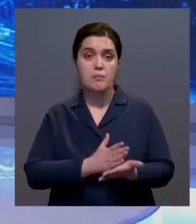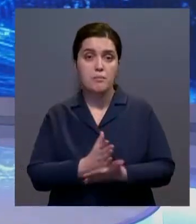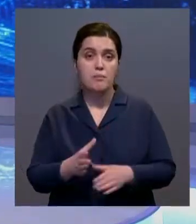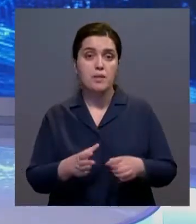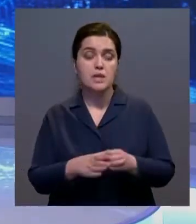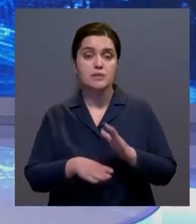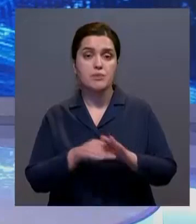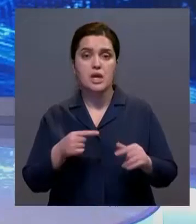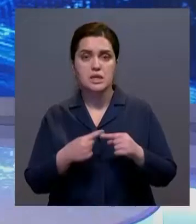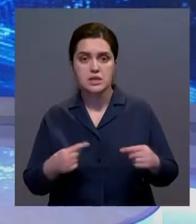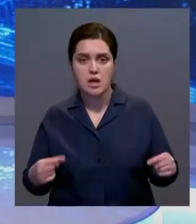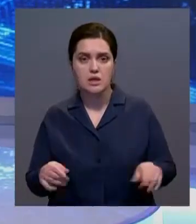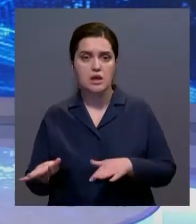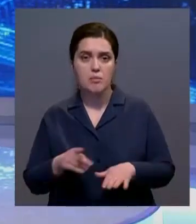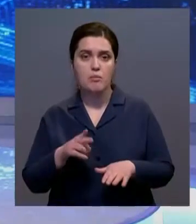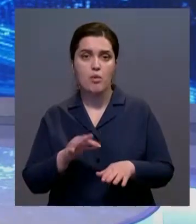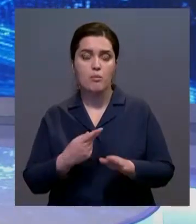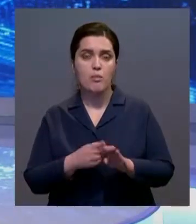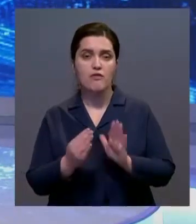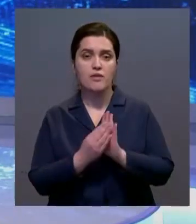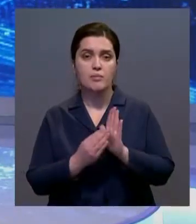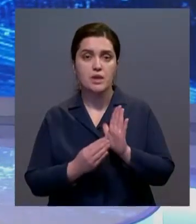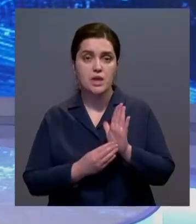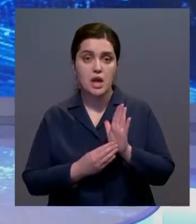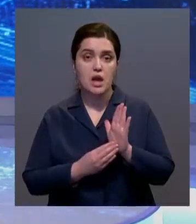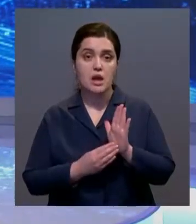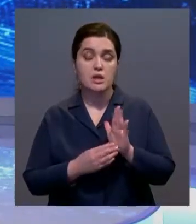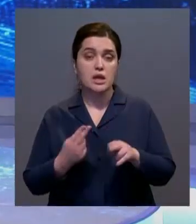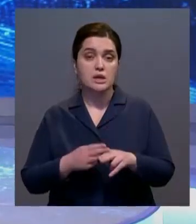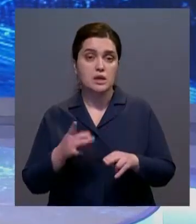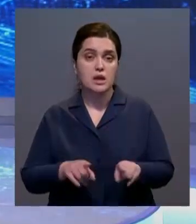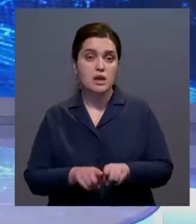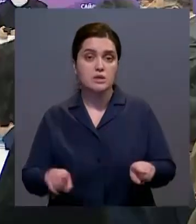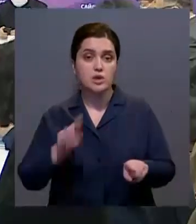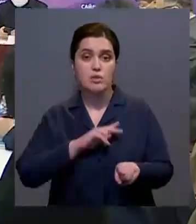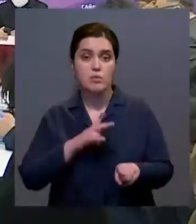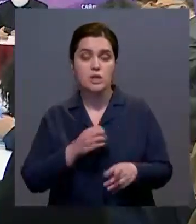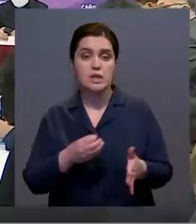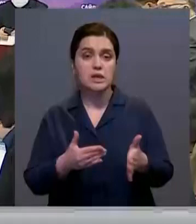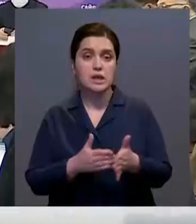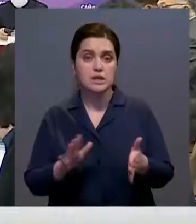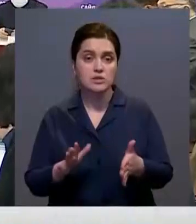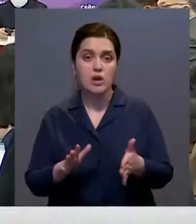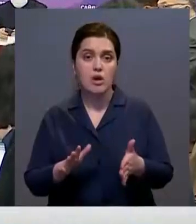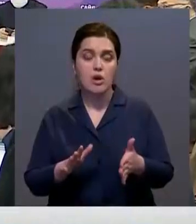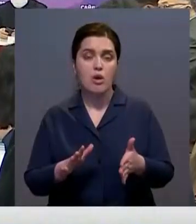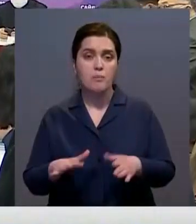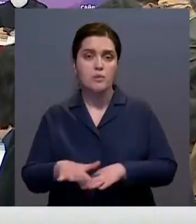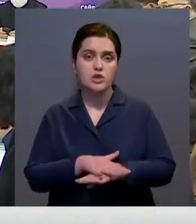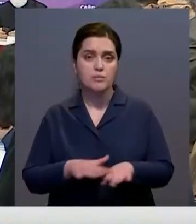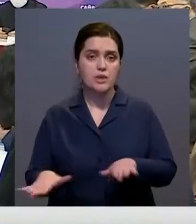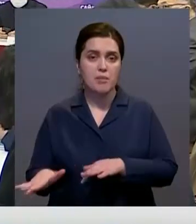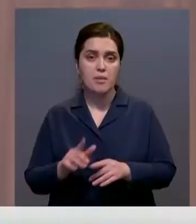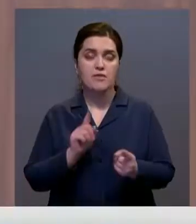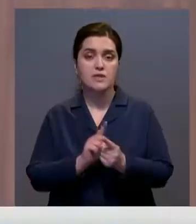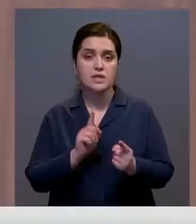политологи. Партии избрали различные тактики по формированию списков. При этом на этот раз агитационная работа не ограничивается проведением